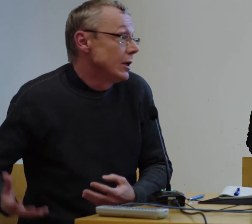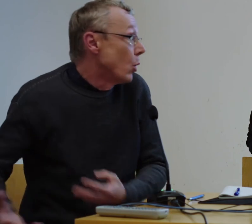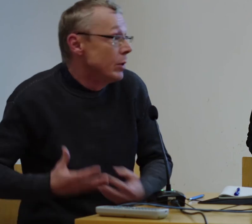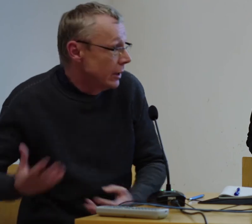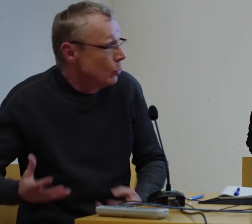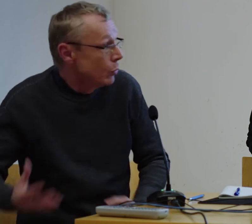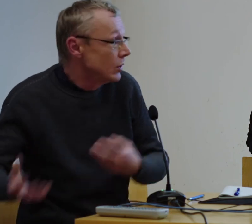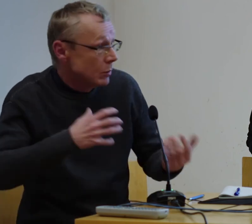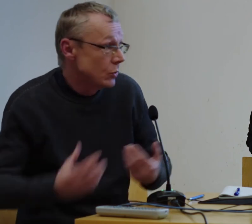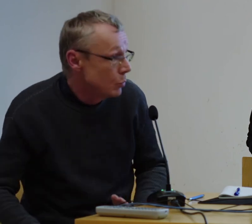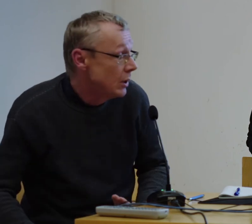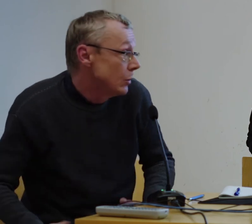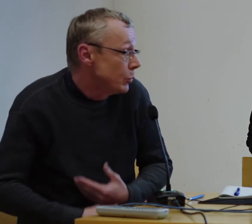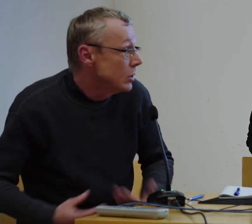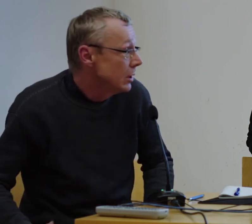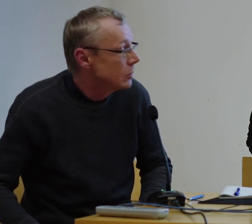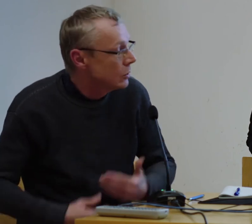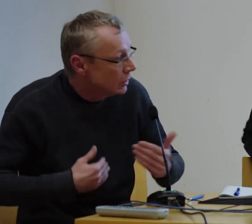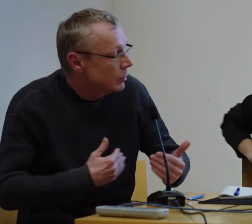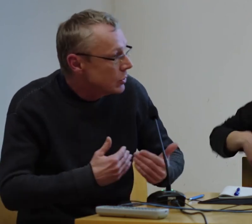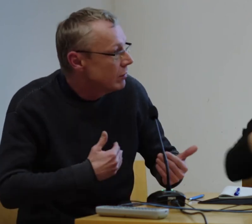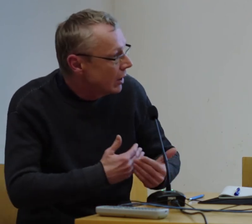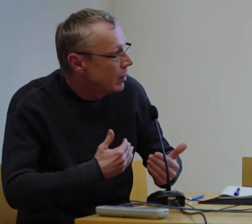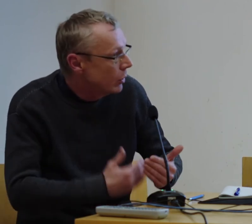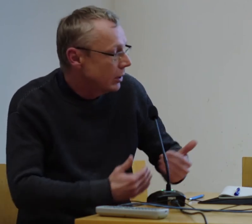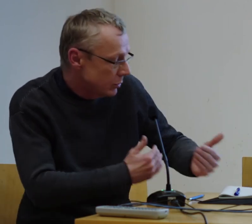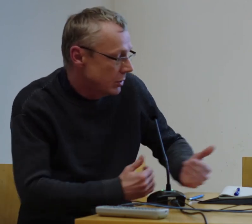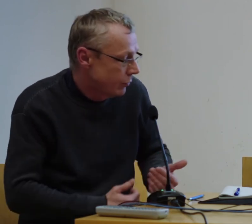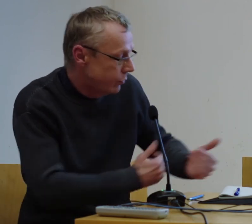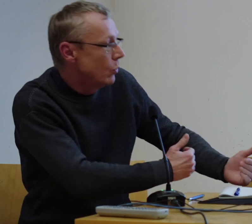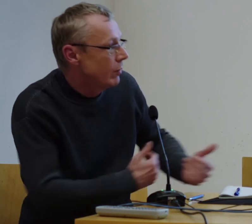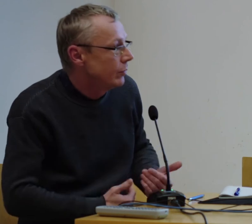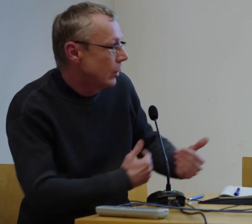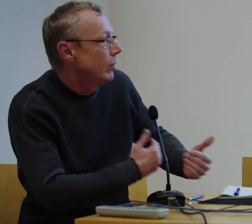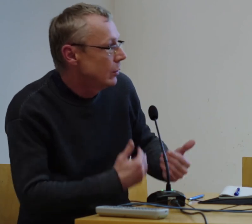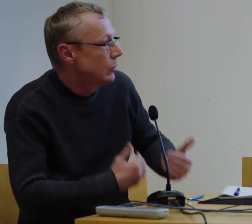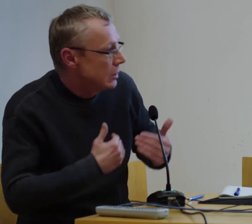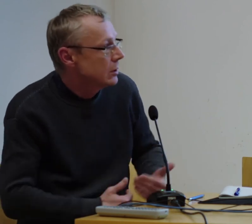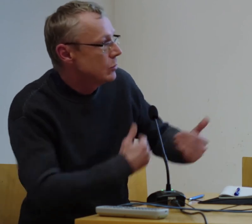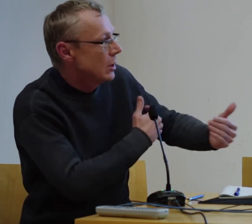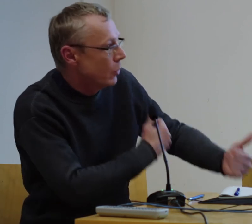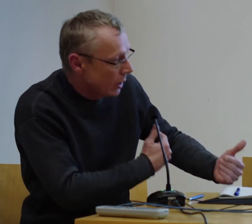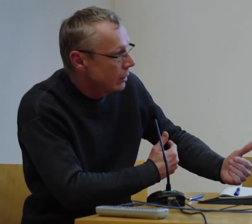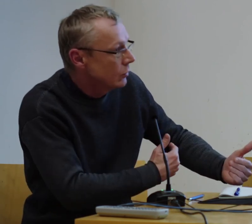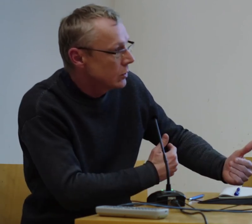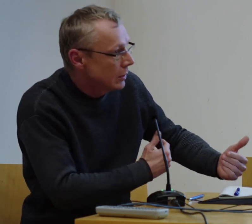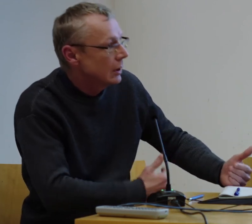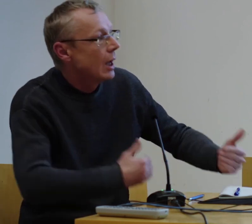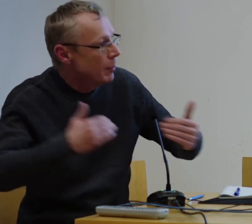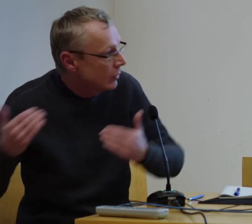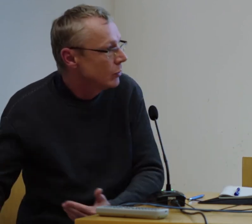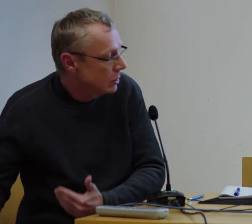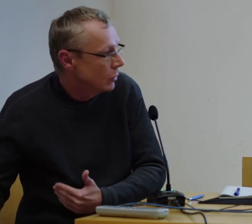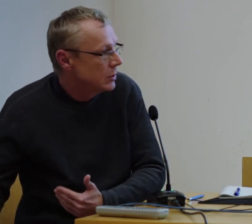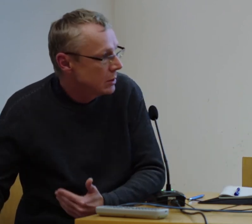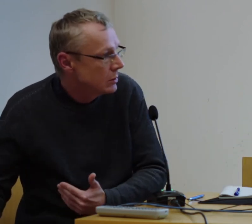4 vlastně jakoby dělají tu produkci, nebo se to míchá, to prostě neexistuje. Čili to je prostě velký boj, který prostě funguje jako ve vztahu ty instituce a konkrétního zřizovatele,